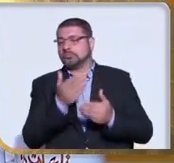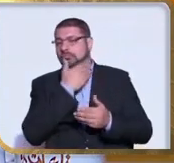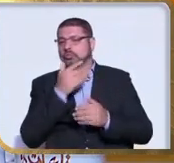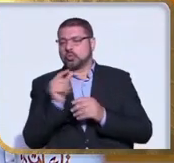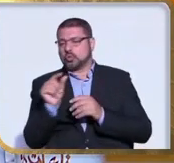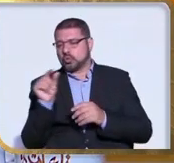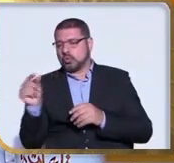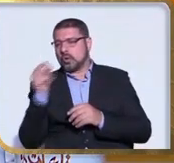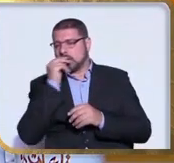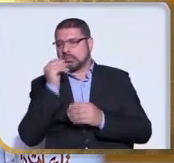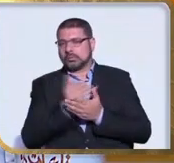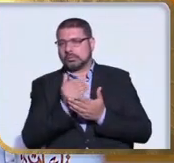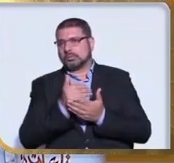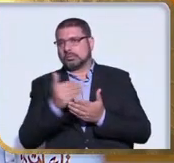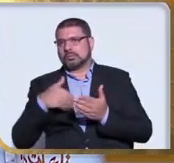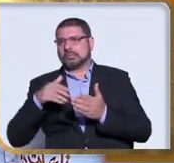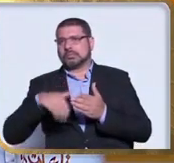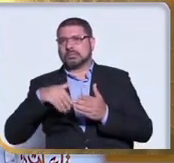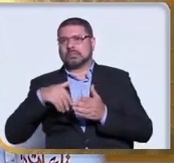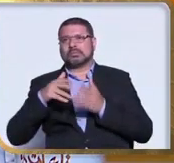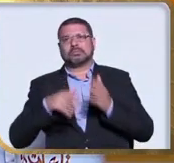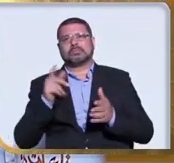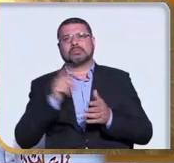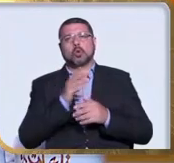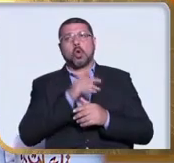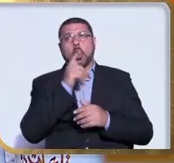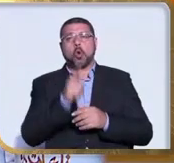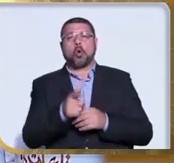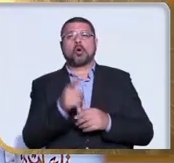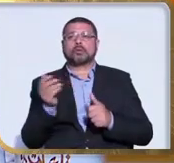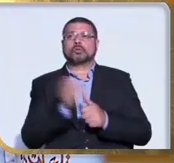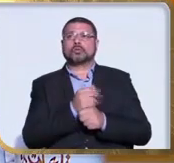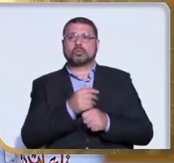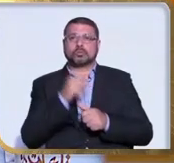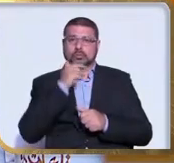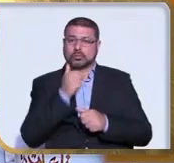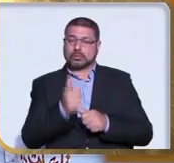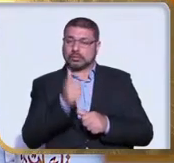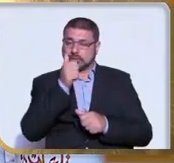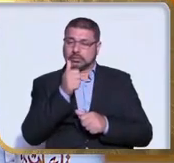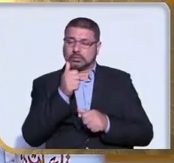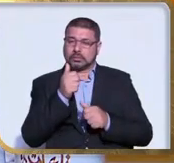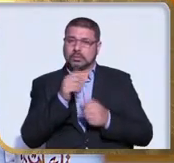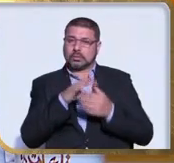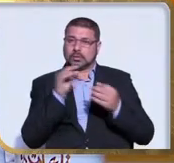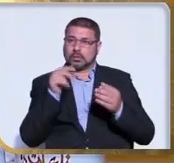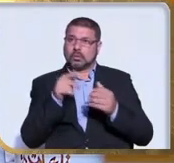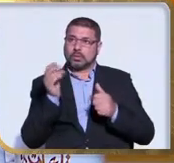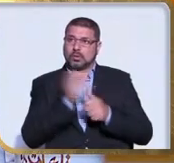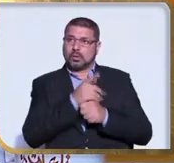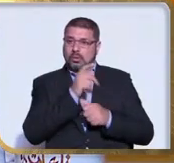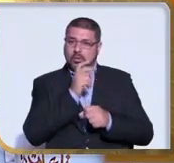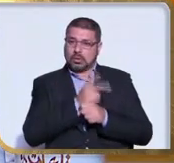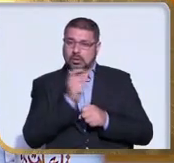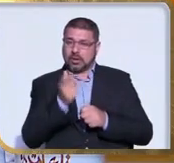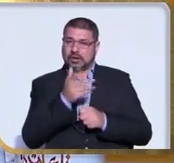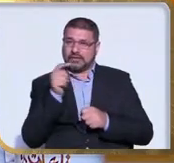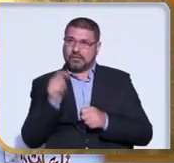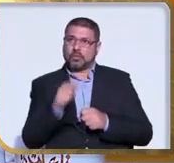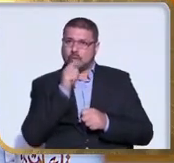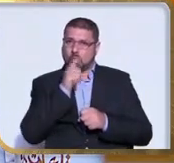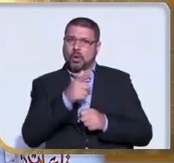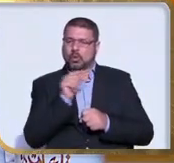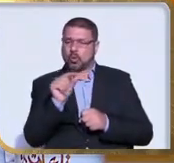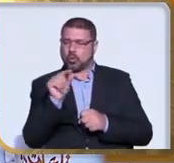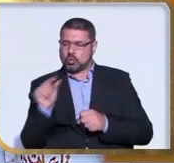جزء تدخره. وعشان كده دايما نقول إيه للزوجات الفضليات، لما يبقى الزوج بيدي حاجة قولي له